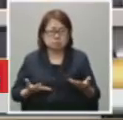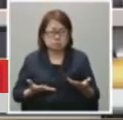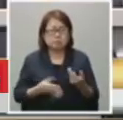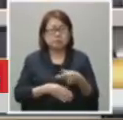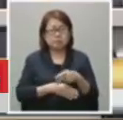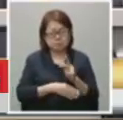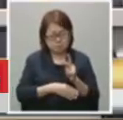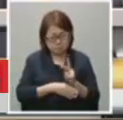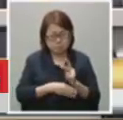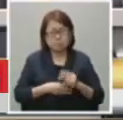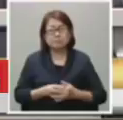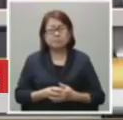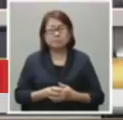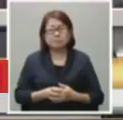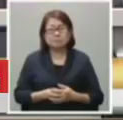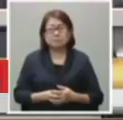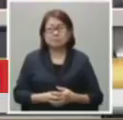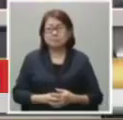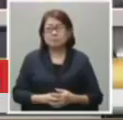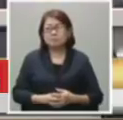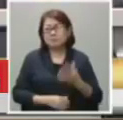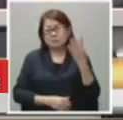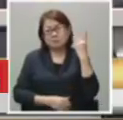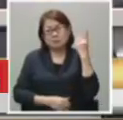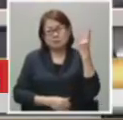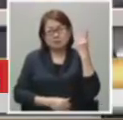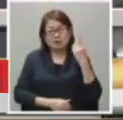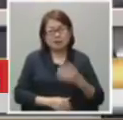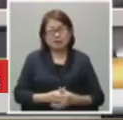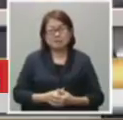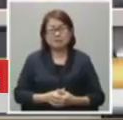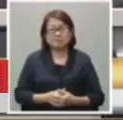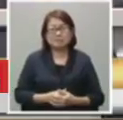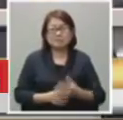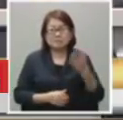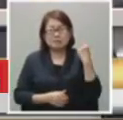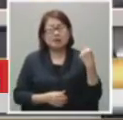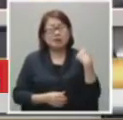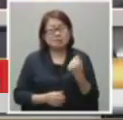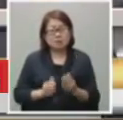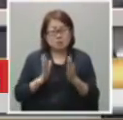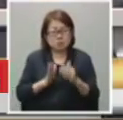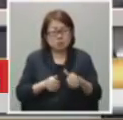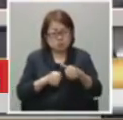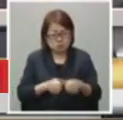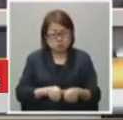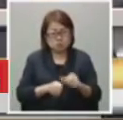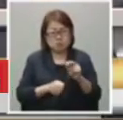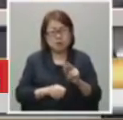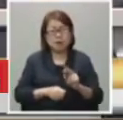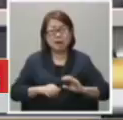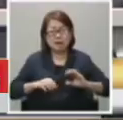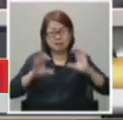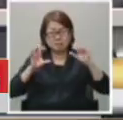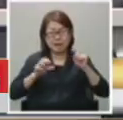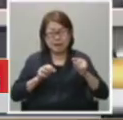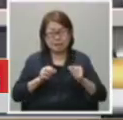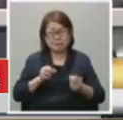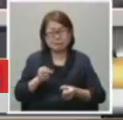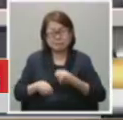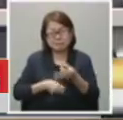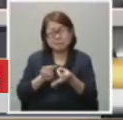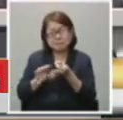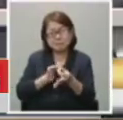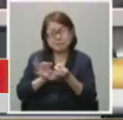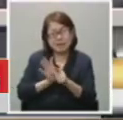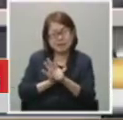ารพครับเมื่อวานนี้เนี่ยนะครับมีคนในรัฐบาลท่านออกมาชี้แจงหลายครั้งครับผมอยากจะ